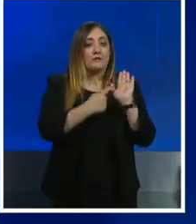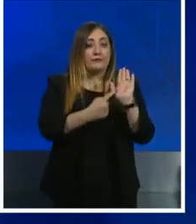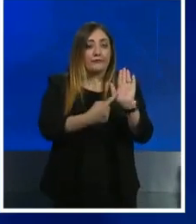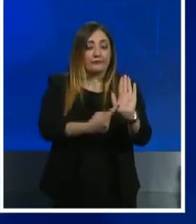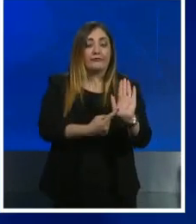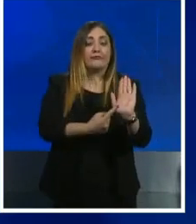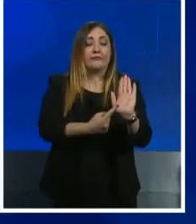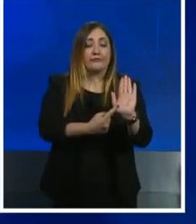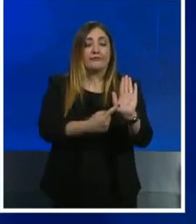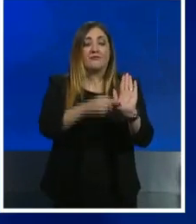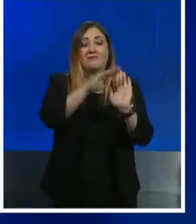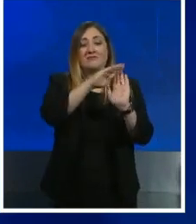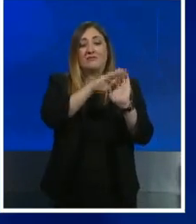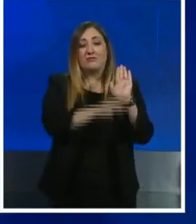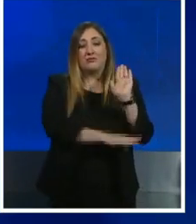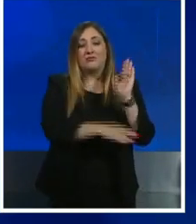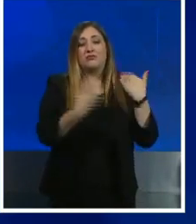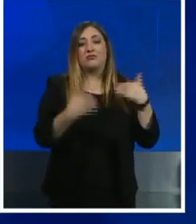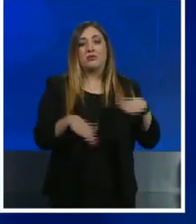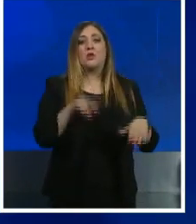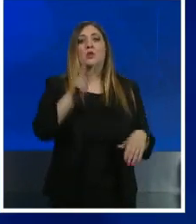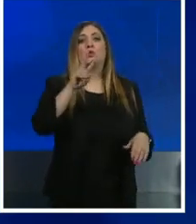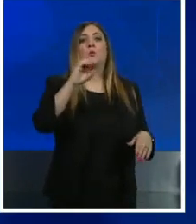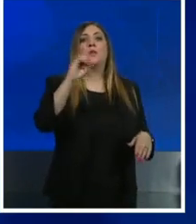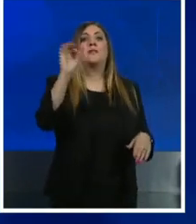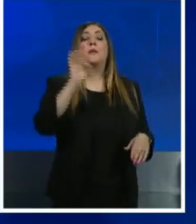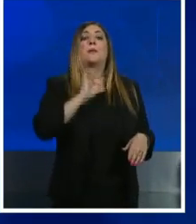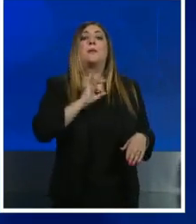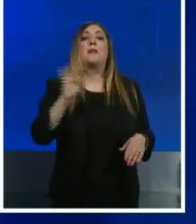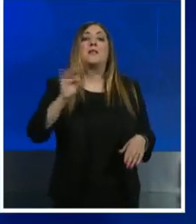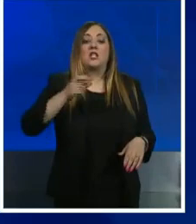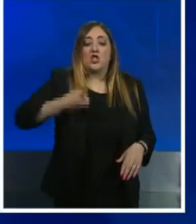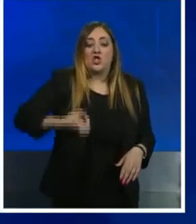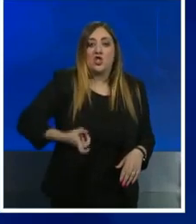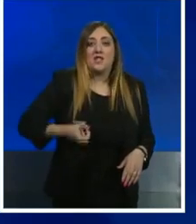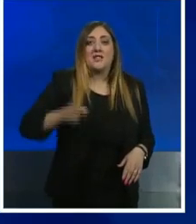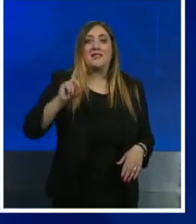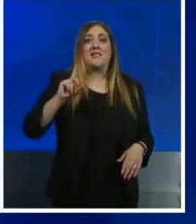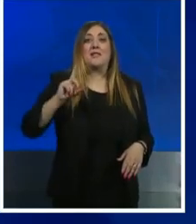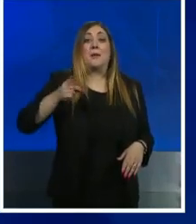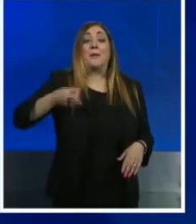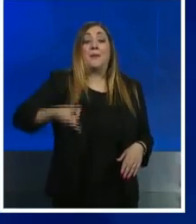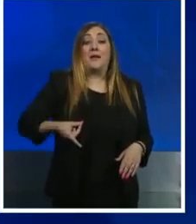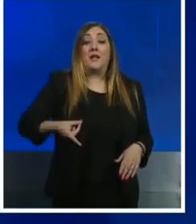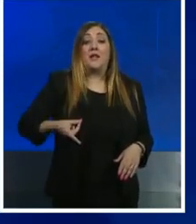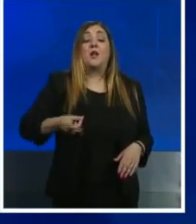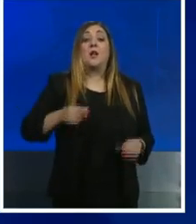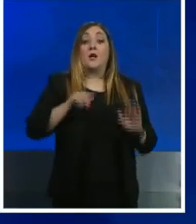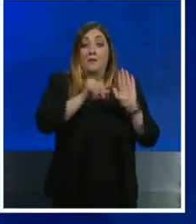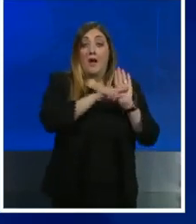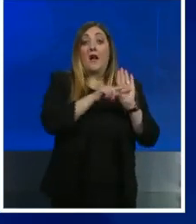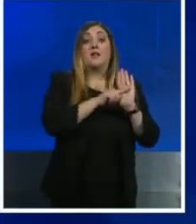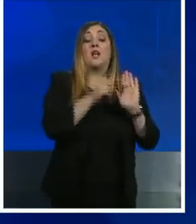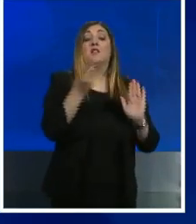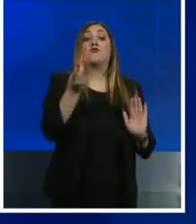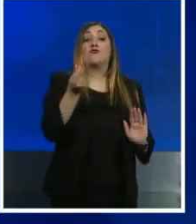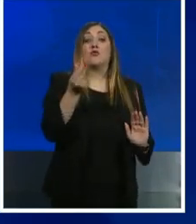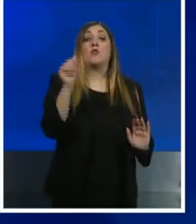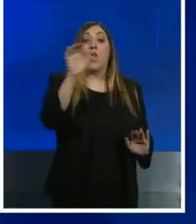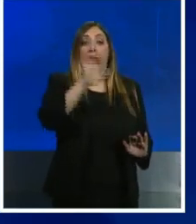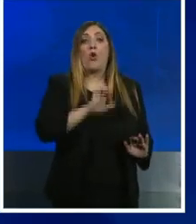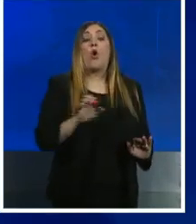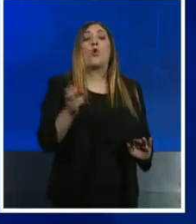ta' ħarta ta' 20% tal-prodott gross domestiku. Daqshekk tista' tkun kbira id-daqqa ta'